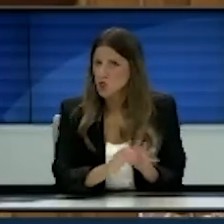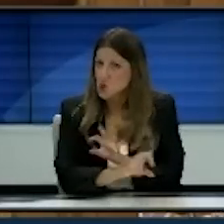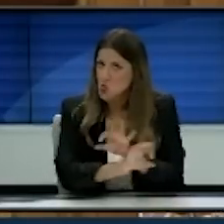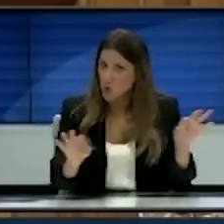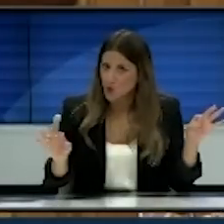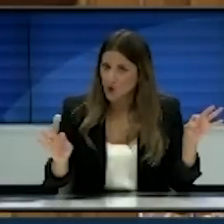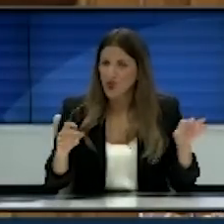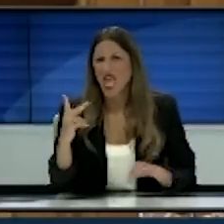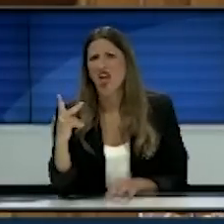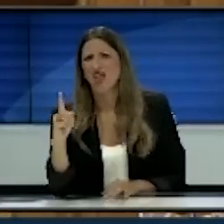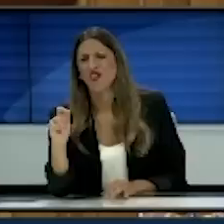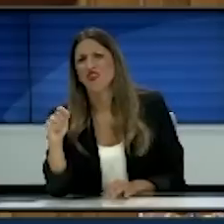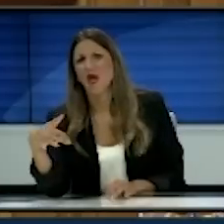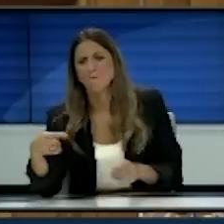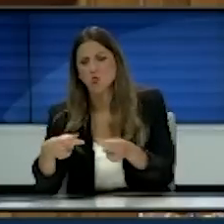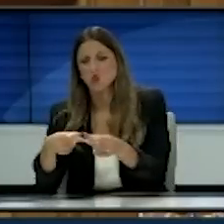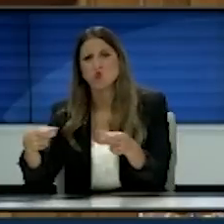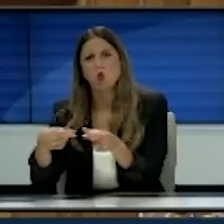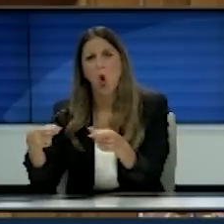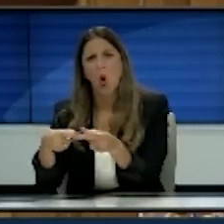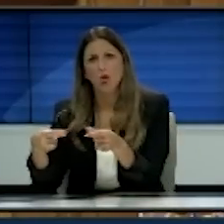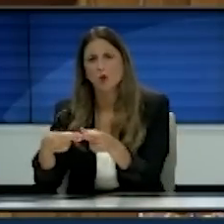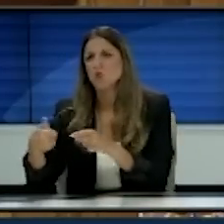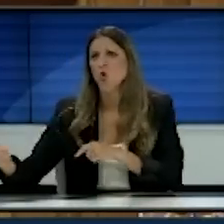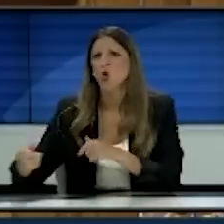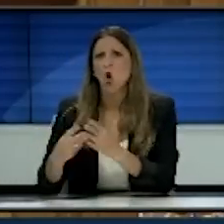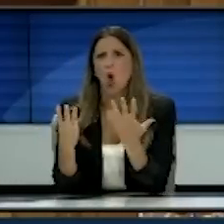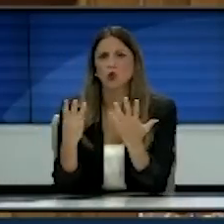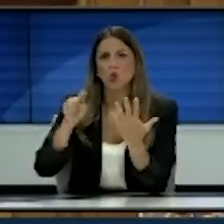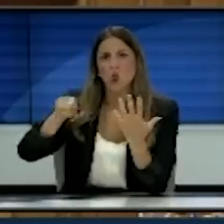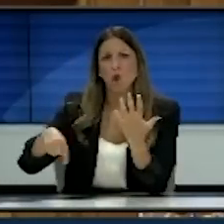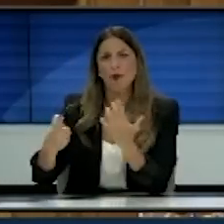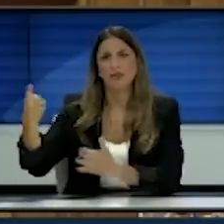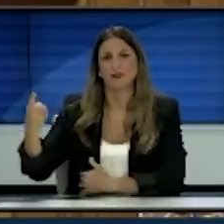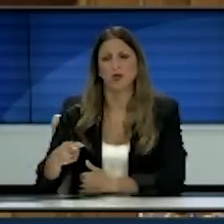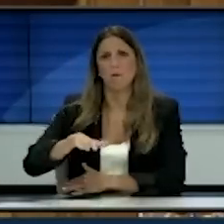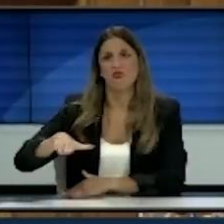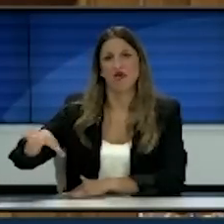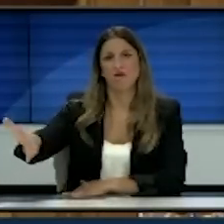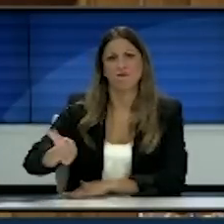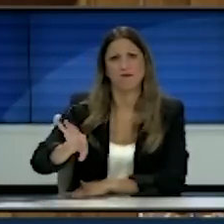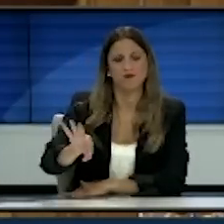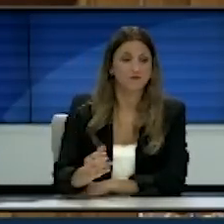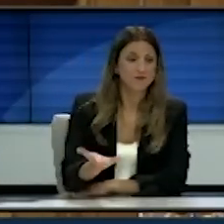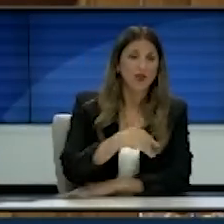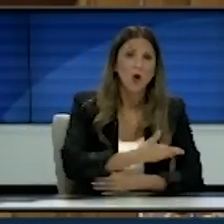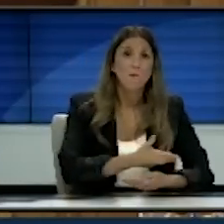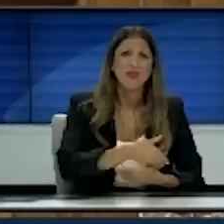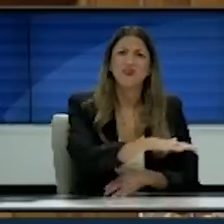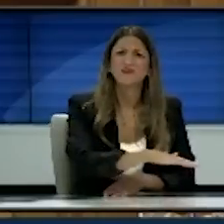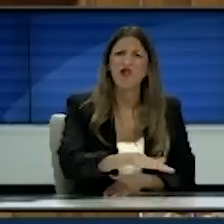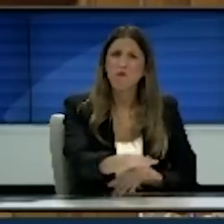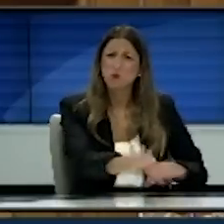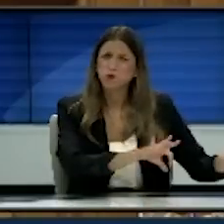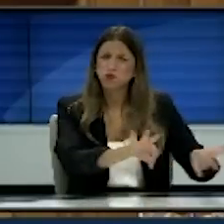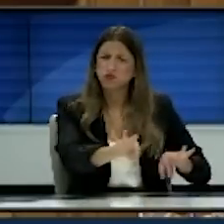ΜΕΝ ΚΔΑΠ το πολυπόθητο κουπόνι πήρε μόλις 8,1% των παιδιών, ενώ στους παιδικούς σταθμούς το